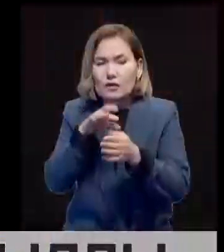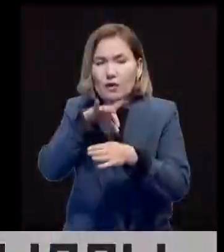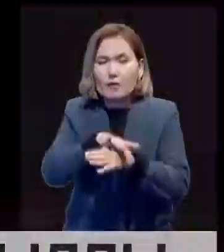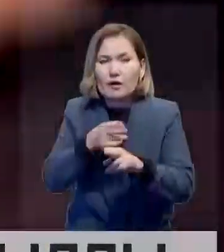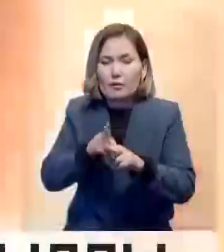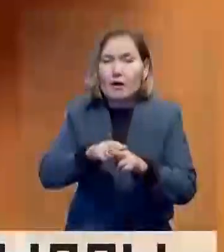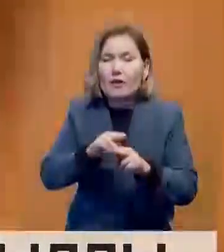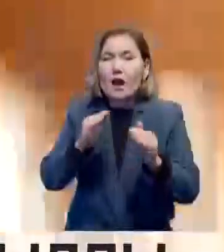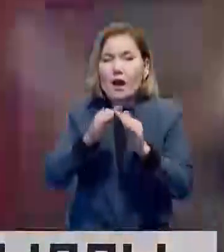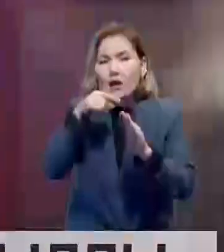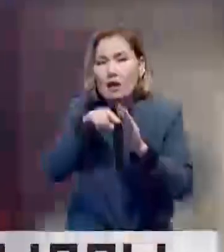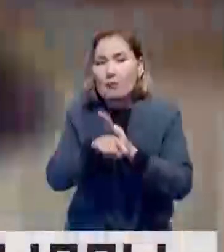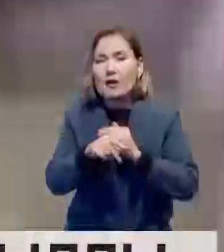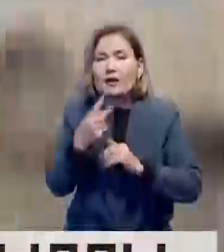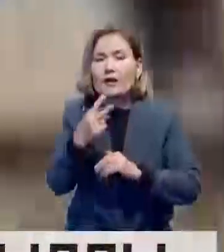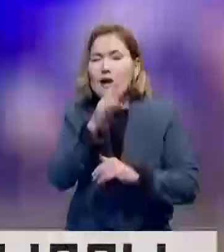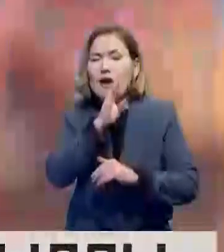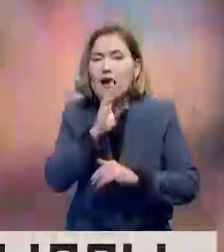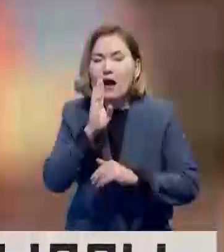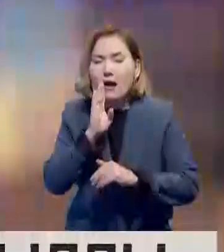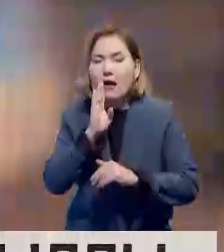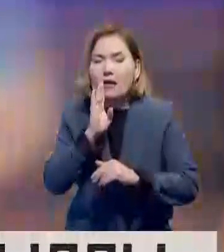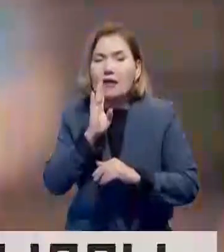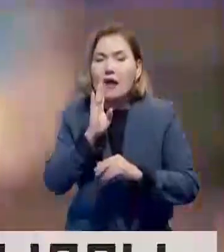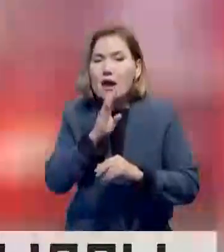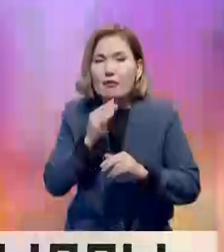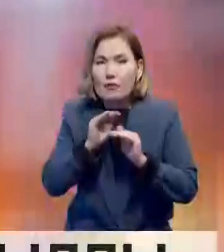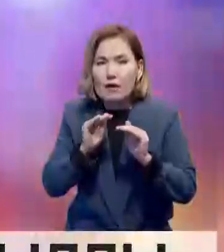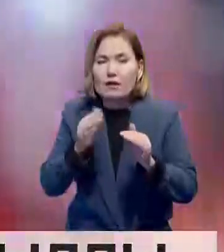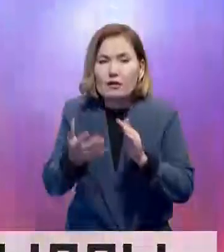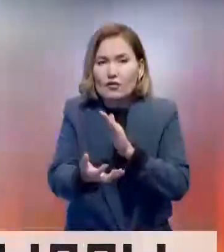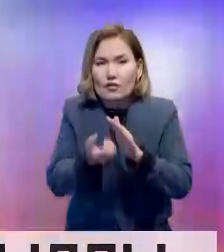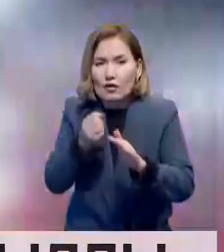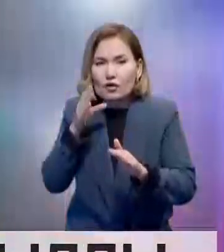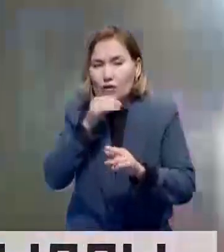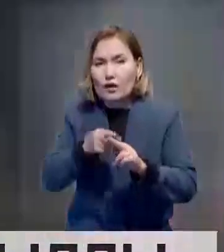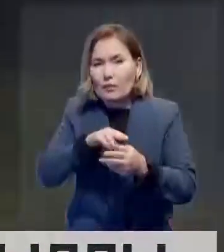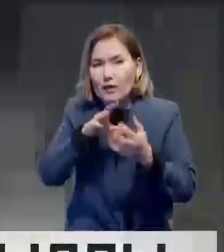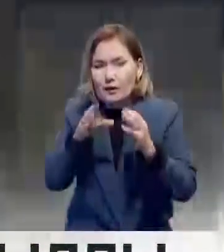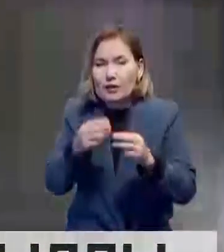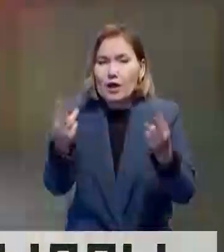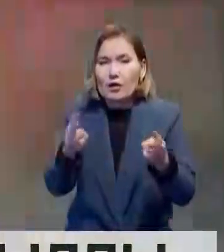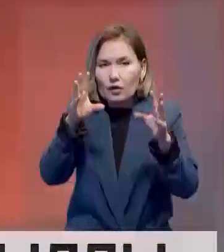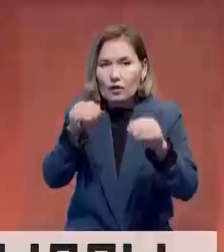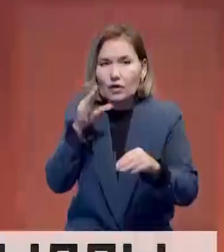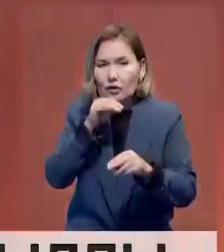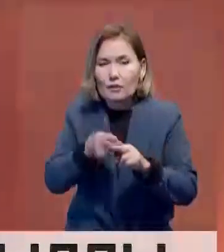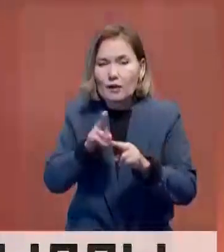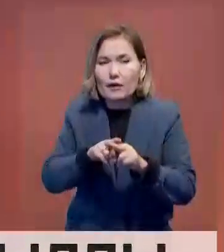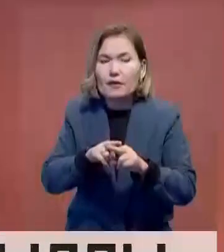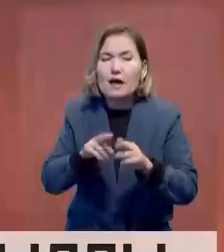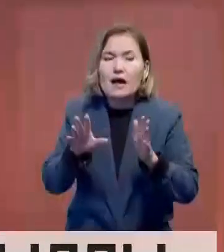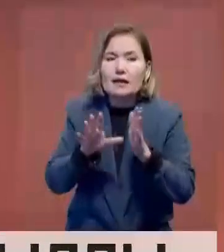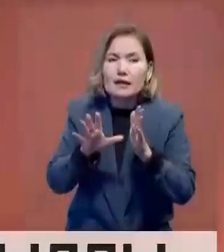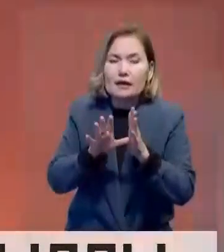жатқан әйел мен оның екі баласын қауіпсіз жерге шығарды. Артынша өрт сөндірушілер де жетіп, қызыл жалын сөндірілді. Тілсіз жау